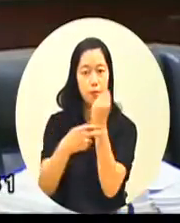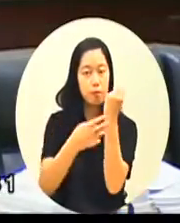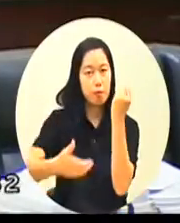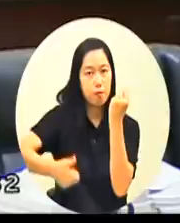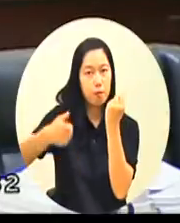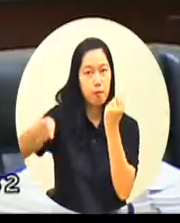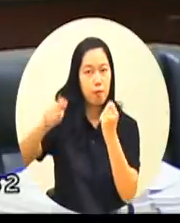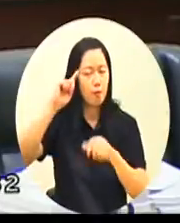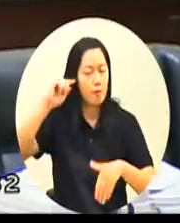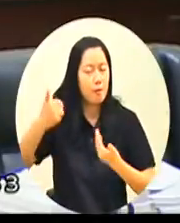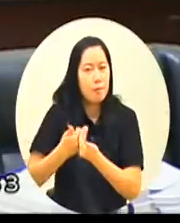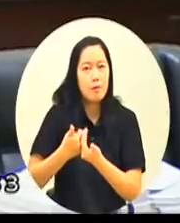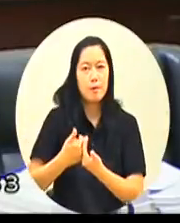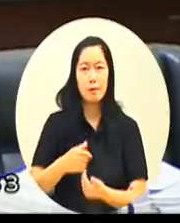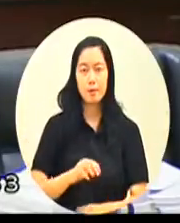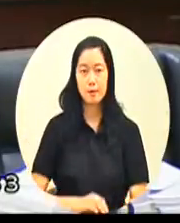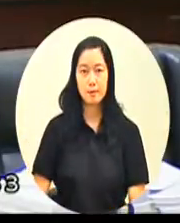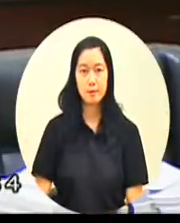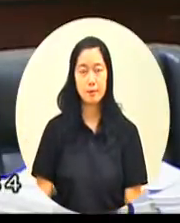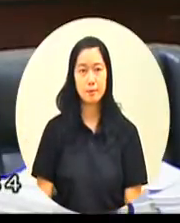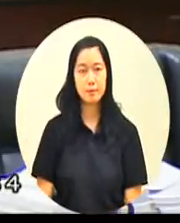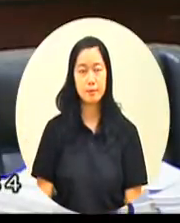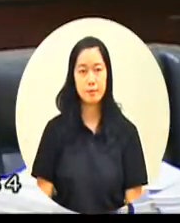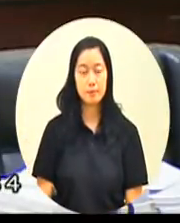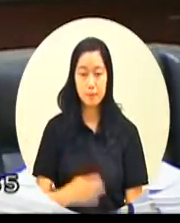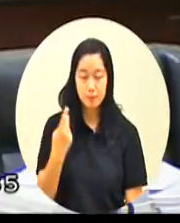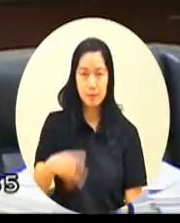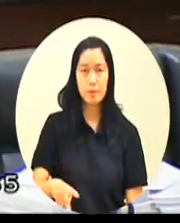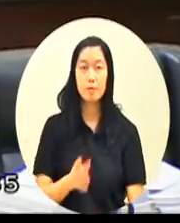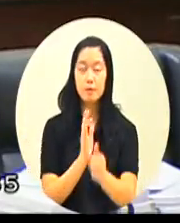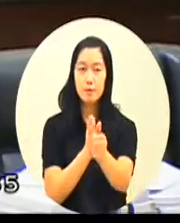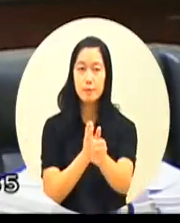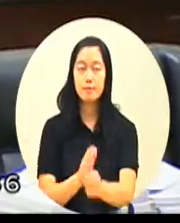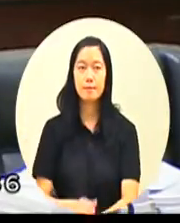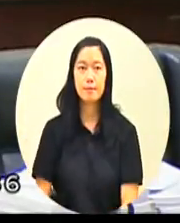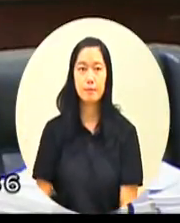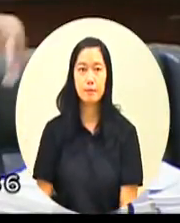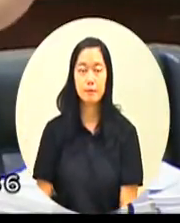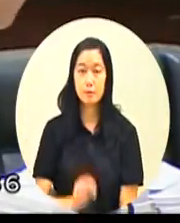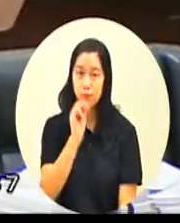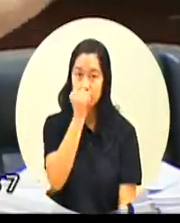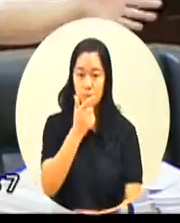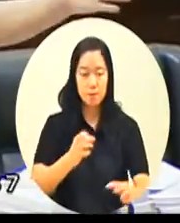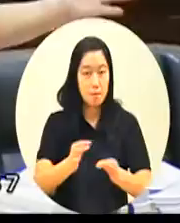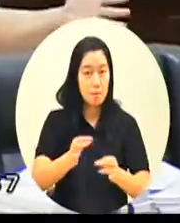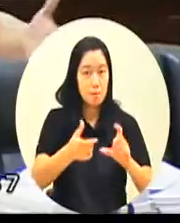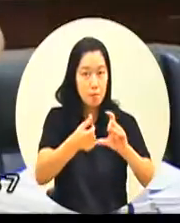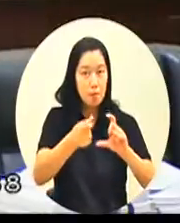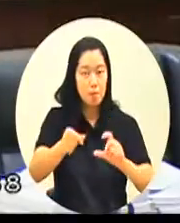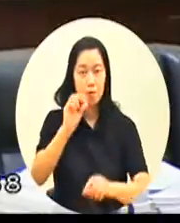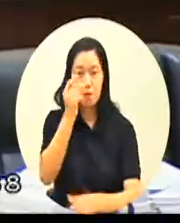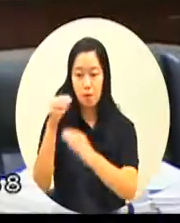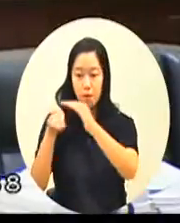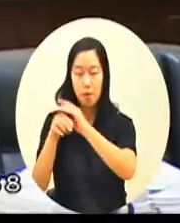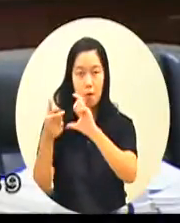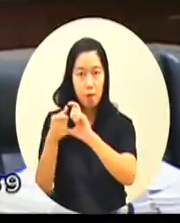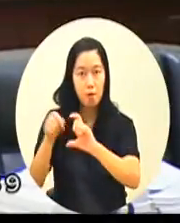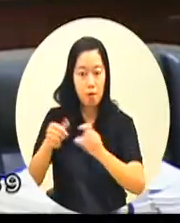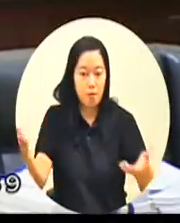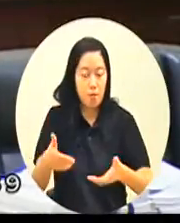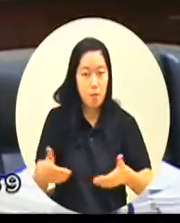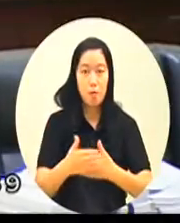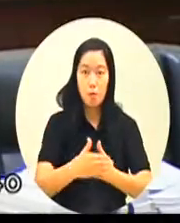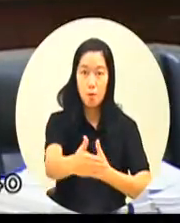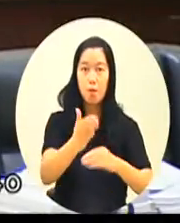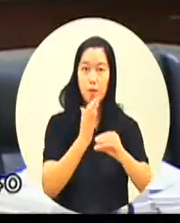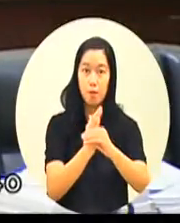的反弹。那我要讲的另外一个问题就是，局长这边当特贸区特仓区这边开挖的过程当中，